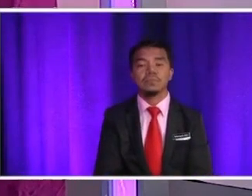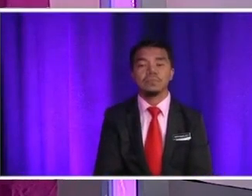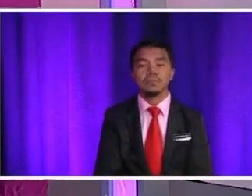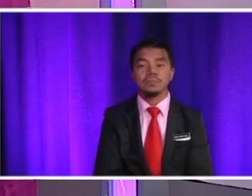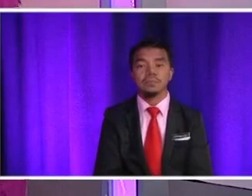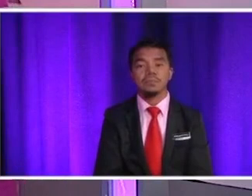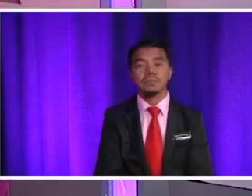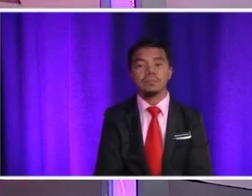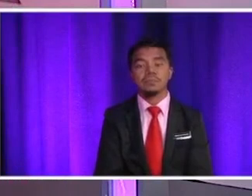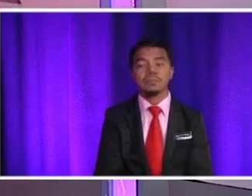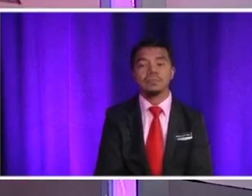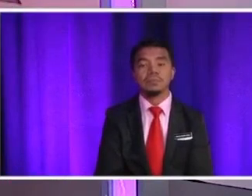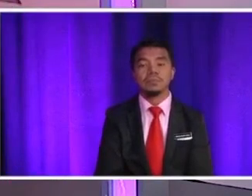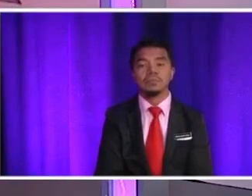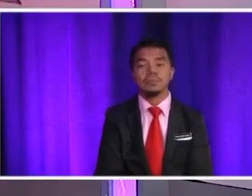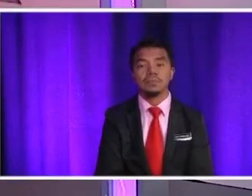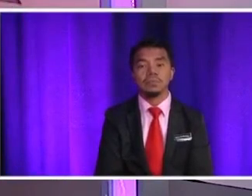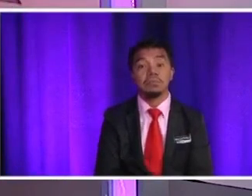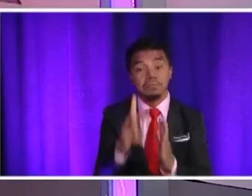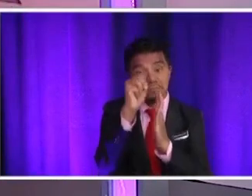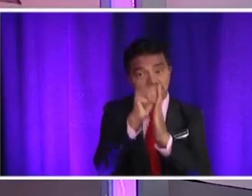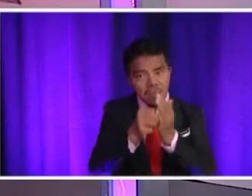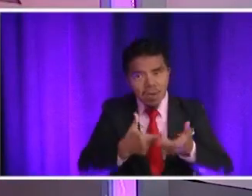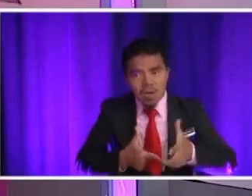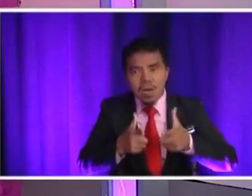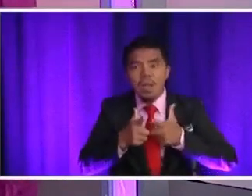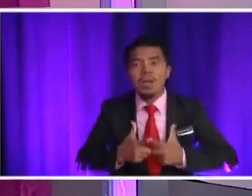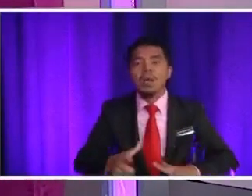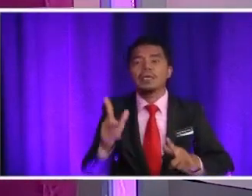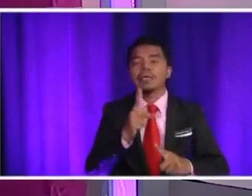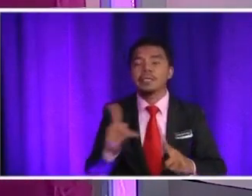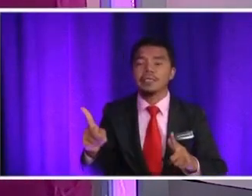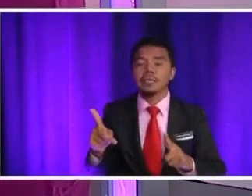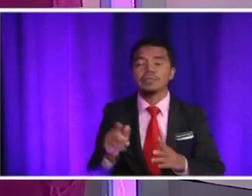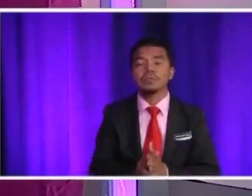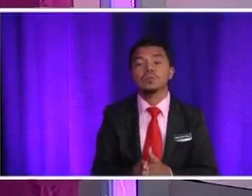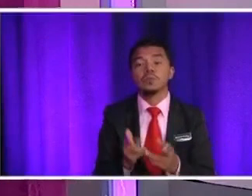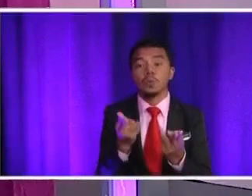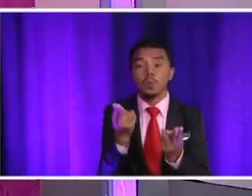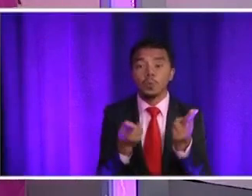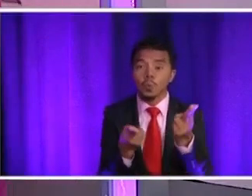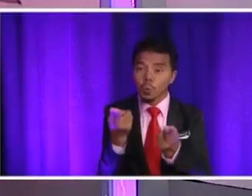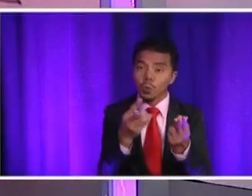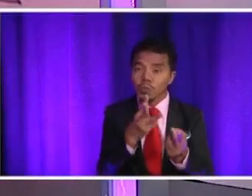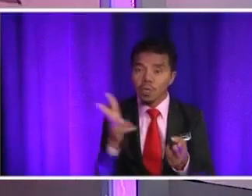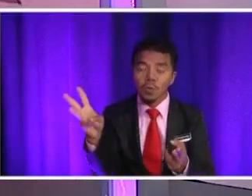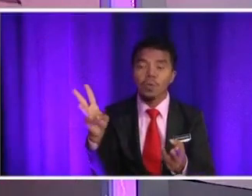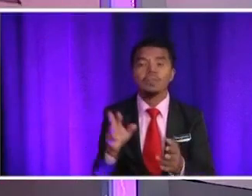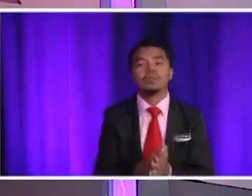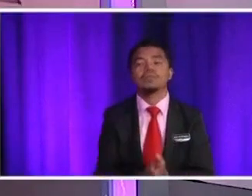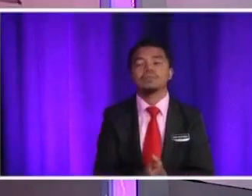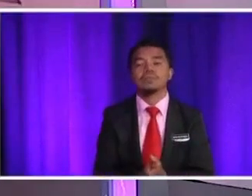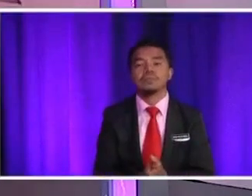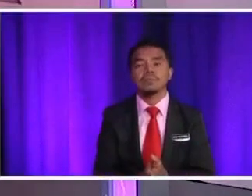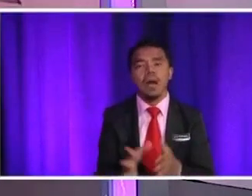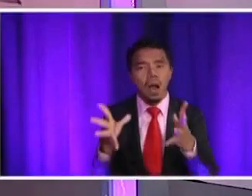berhasrat melahirkan usahawan. Betul. Kepada murid-murid. Bukan saja untuk lulus peperiksaan tetapi juga untuk mereka nanti ke depan,